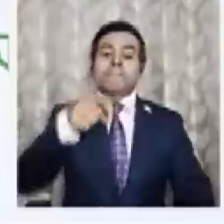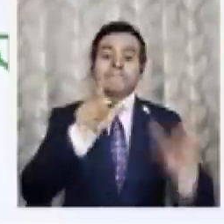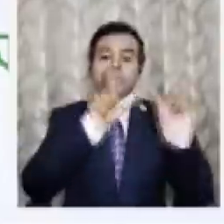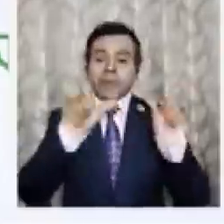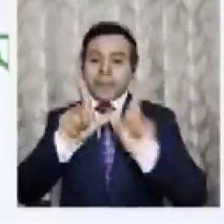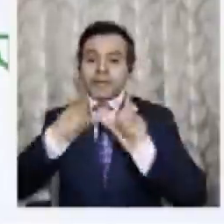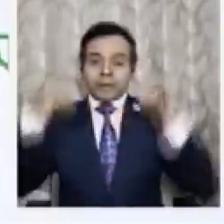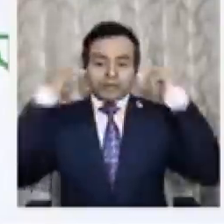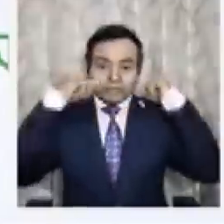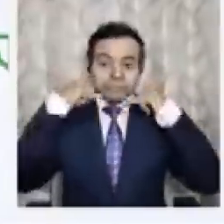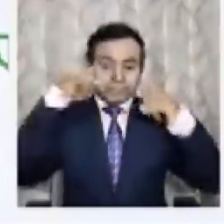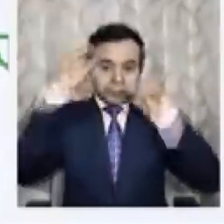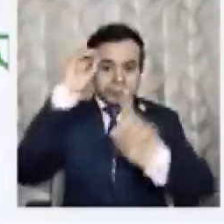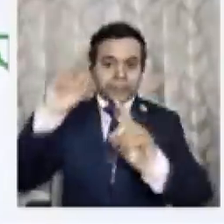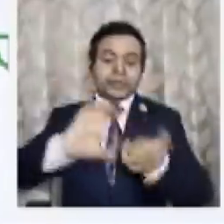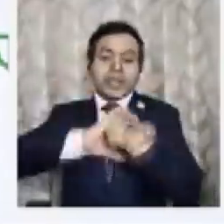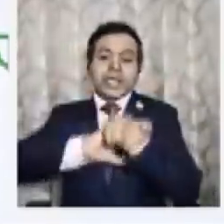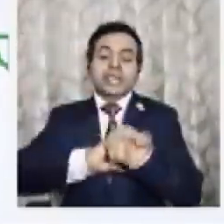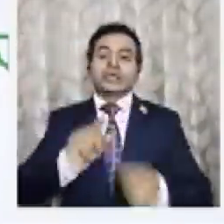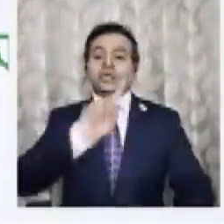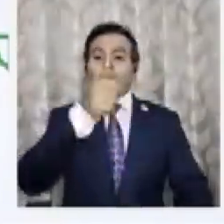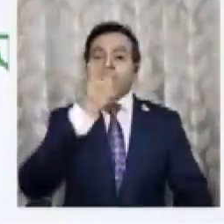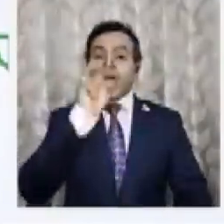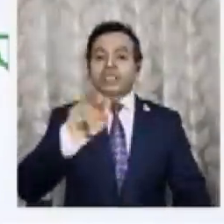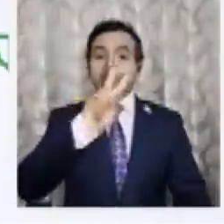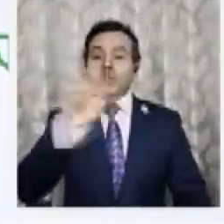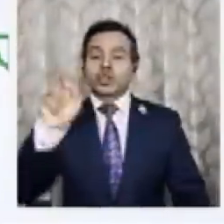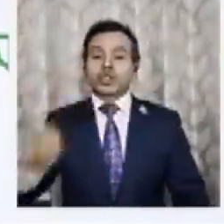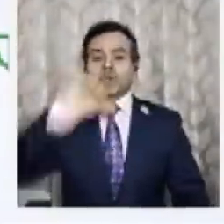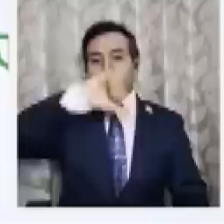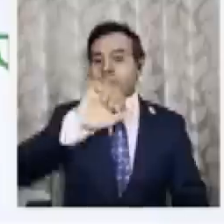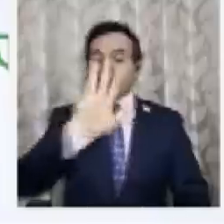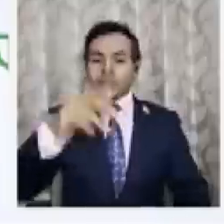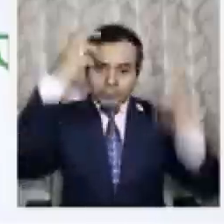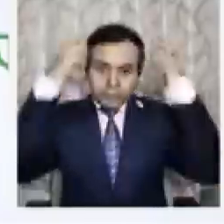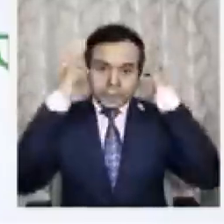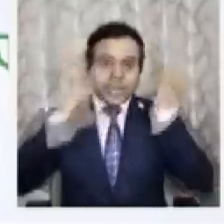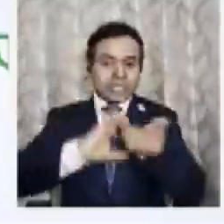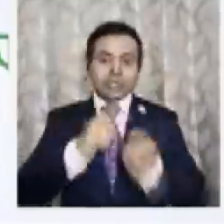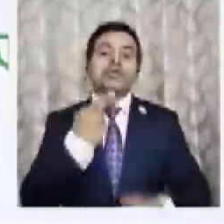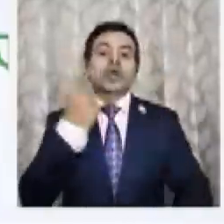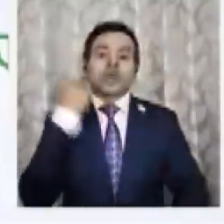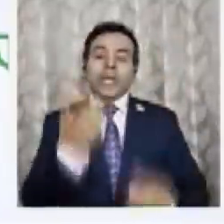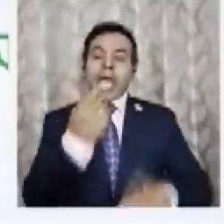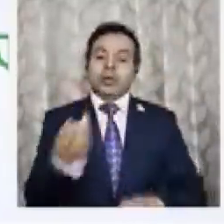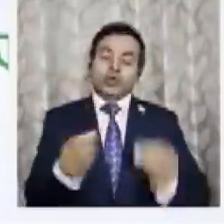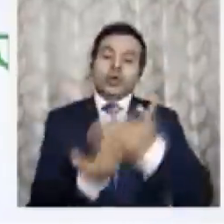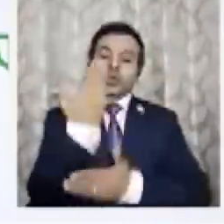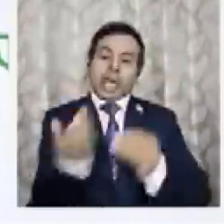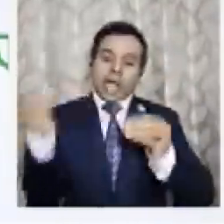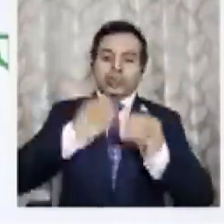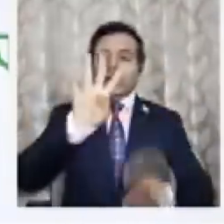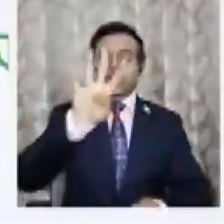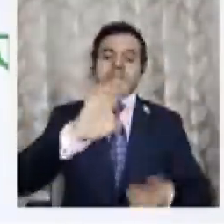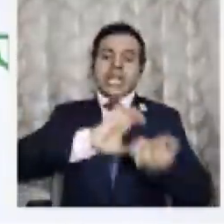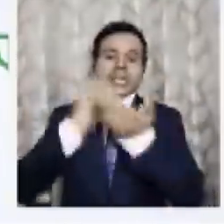1,02,97,754টি। অনলাইন প্ল্যাটফর্ম মুক্তপাঠে হটলাইন সেবা দেওয়ার জন্য প্রশিক্ষণপ্রাপ্ত চিকিৎসক 16,295 জন, গত 24 ঘন্টায়